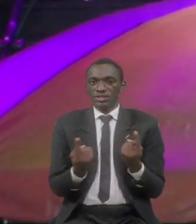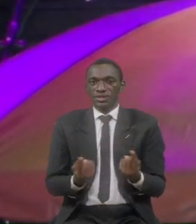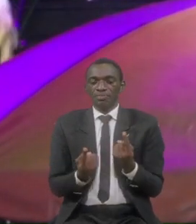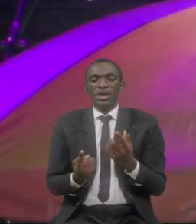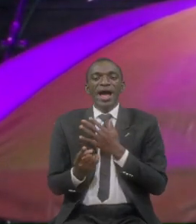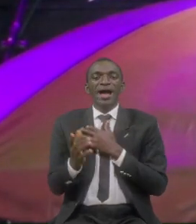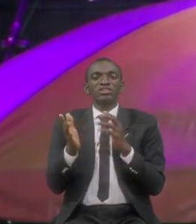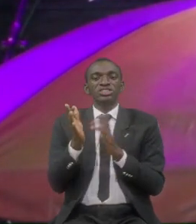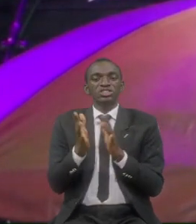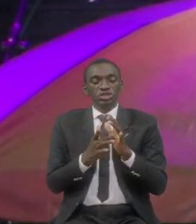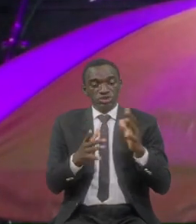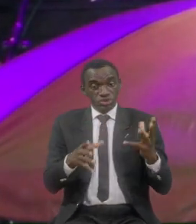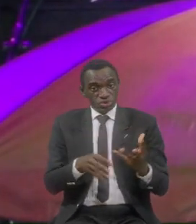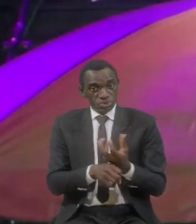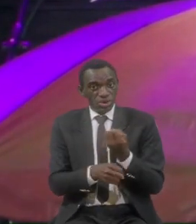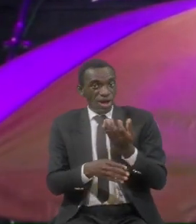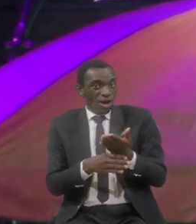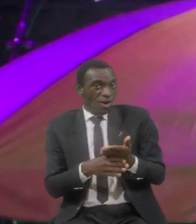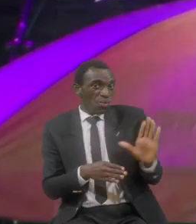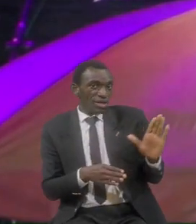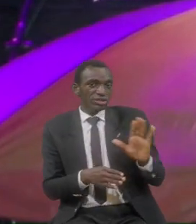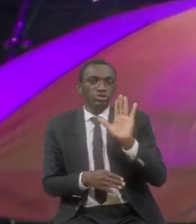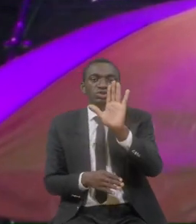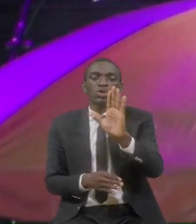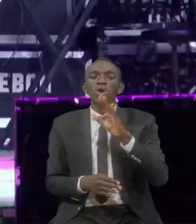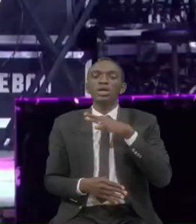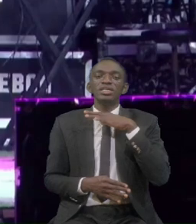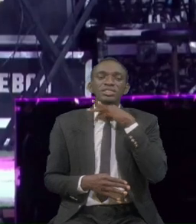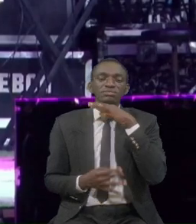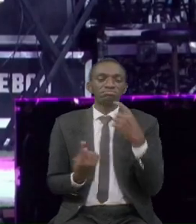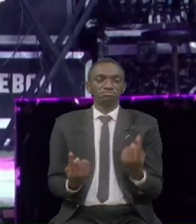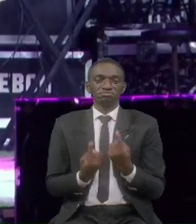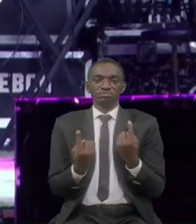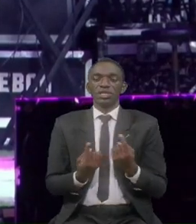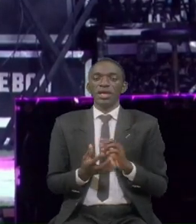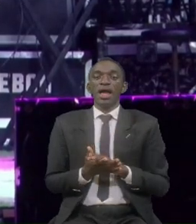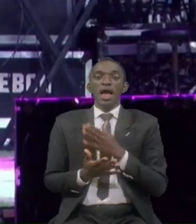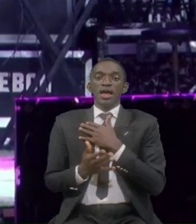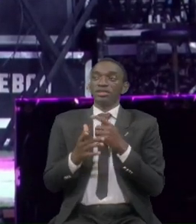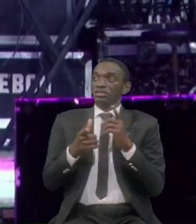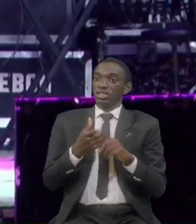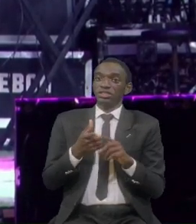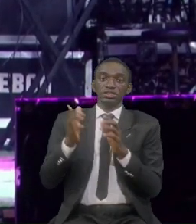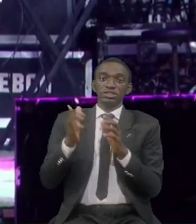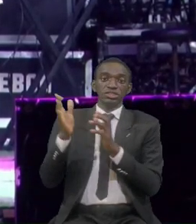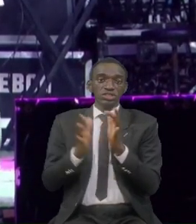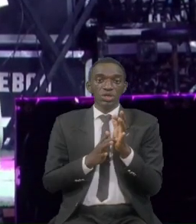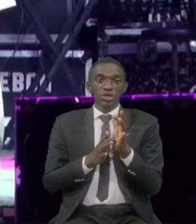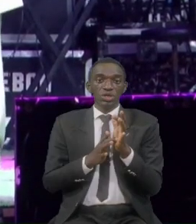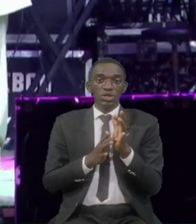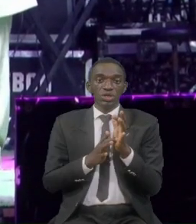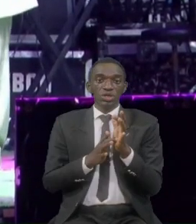away your iniquity. Og wao na ang tanan natong kapakyasan. And so Jesus accepted to come. Og